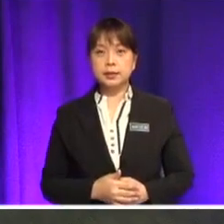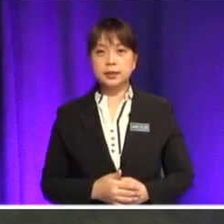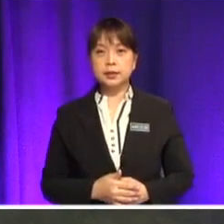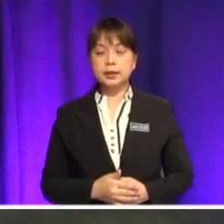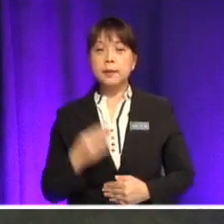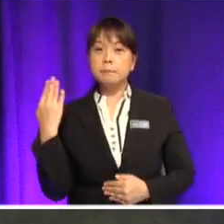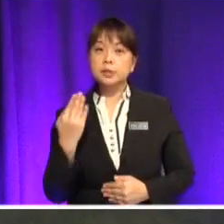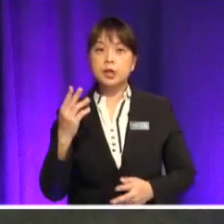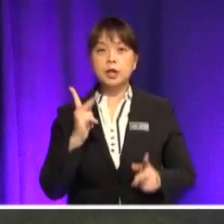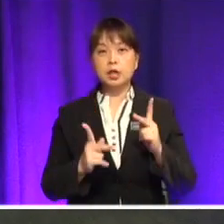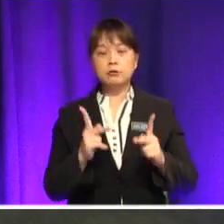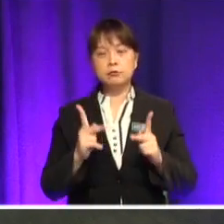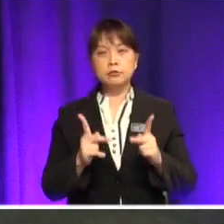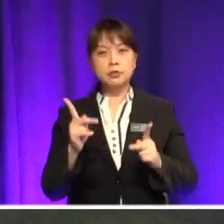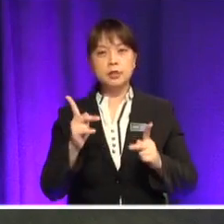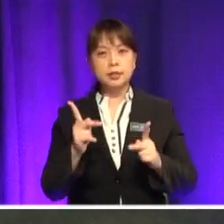kulit saja